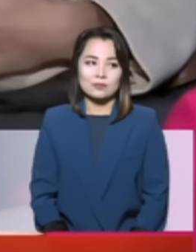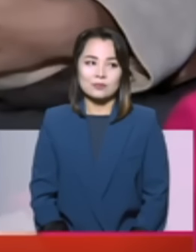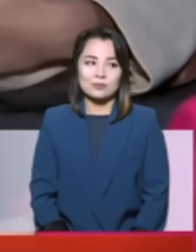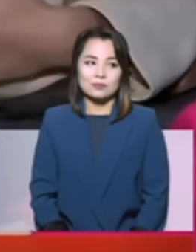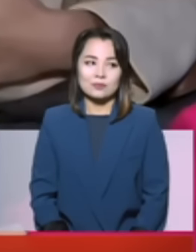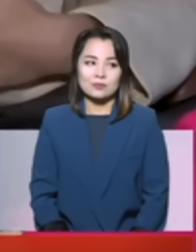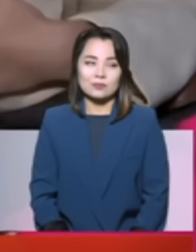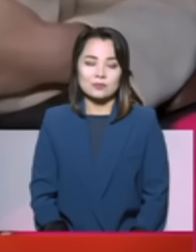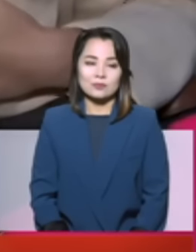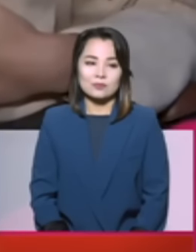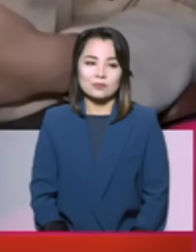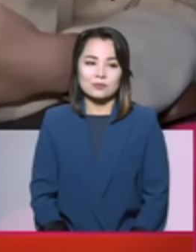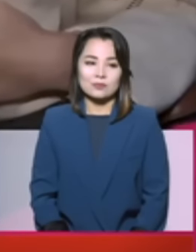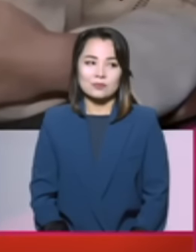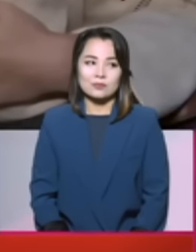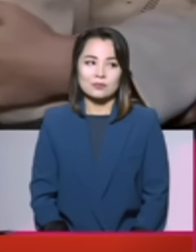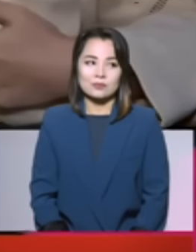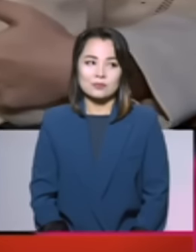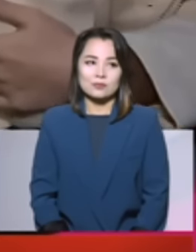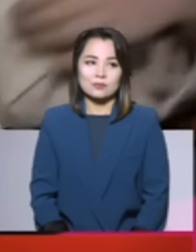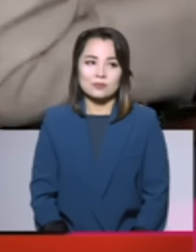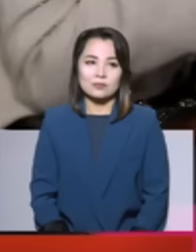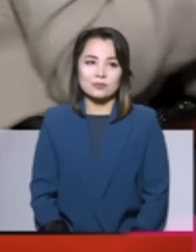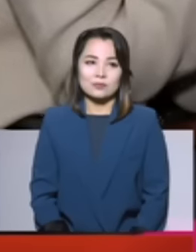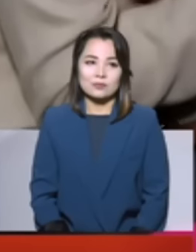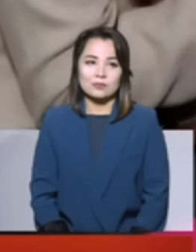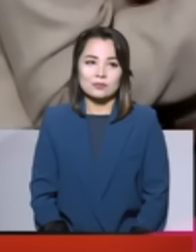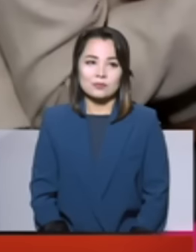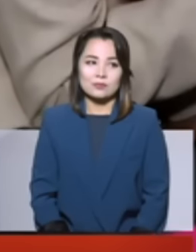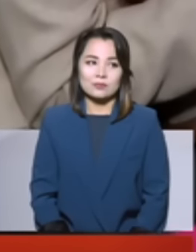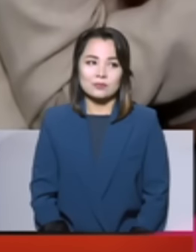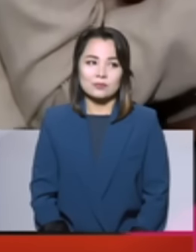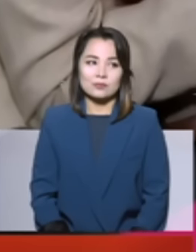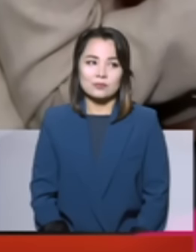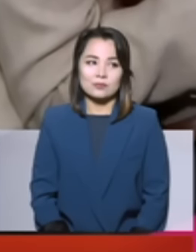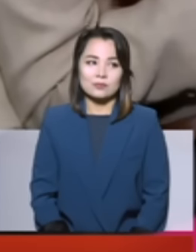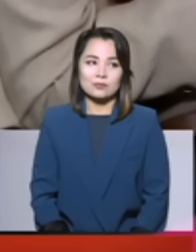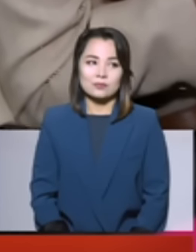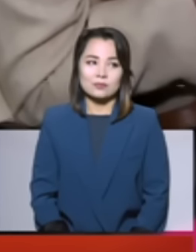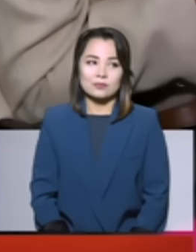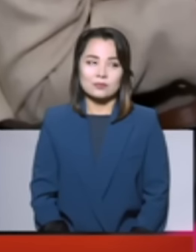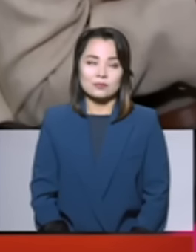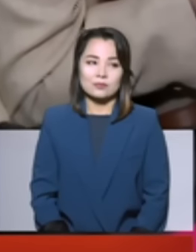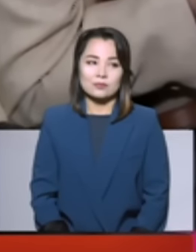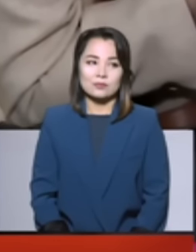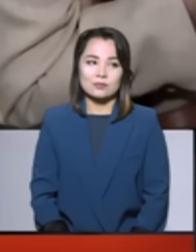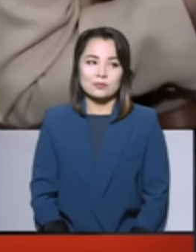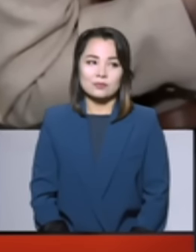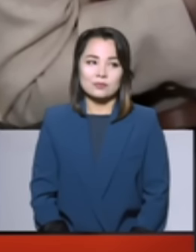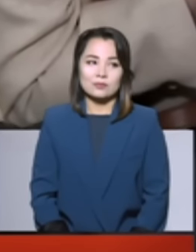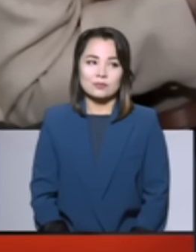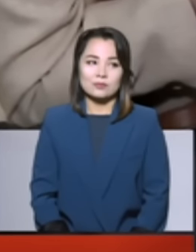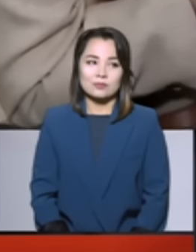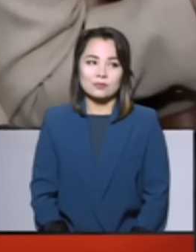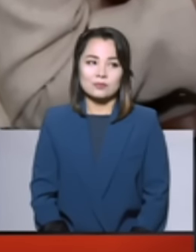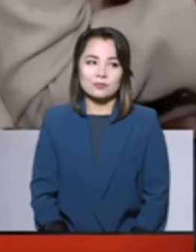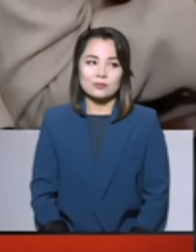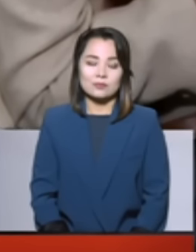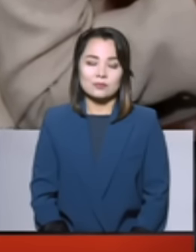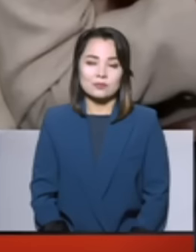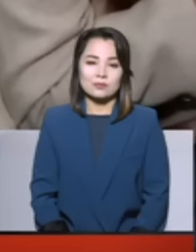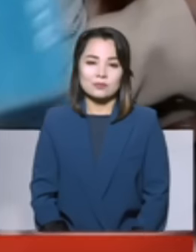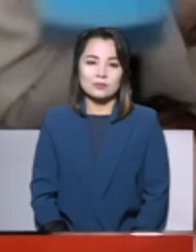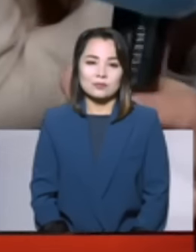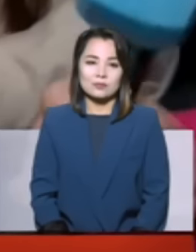жақсы өткіздік пе, жаман өткіздік пе, айыр бірталай өмірімізді өткіздік. Айтыстық, жұлыстық, тартыстық. Ал енді қалған өмірімізді не қылып және